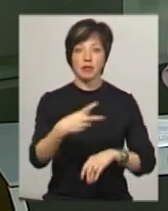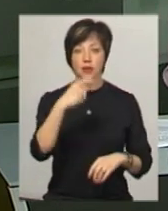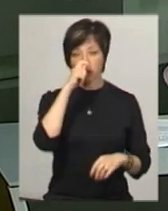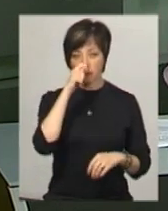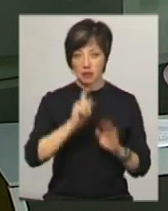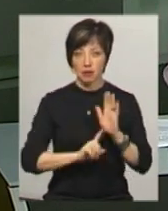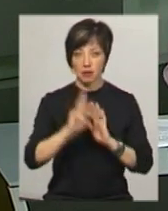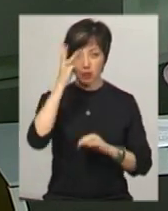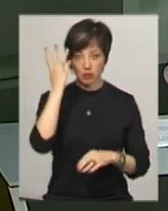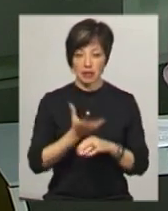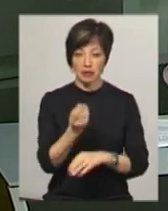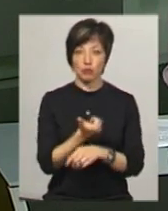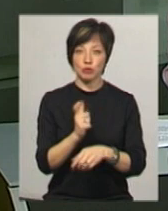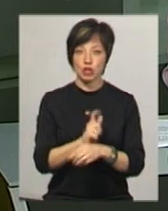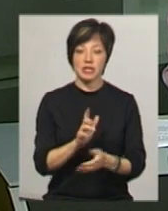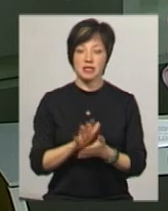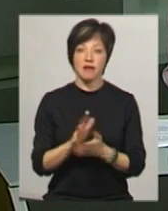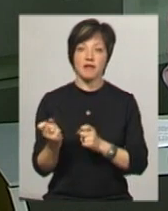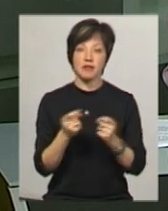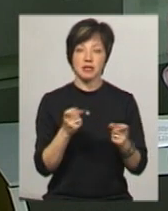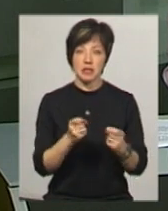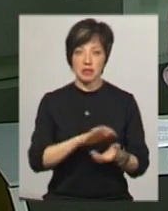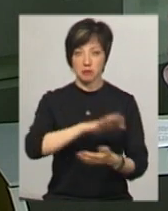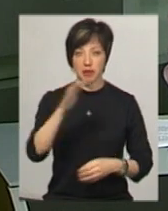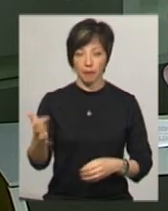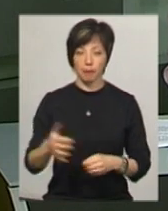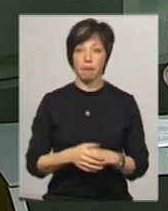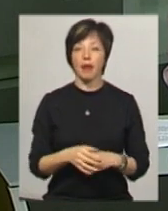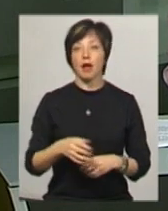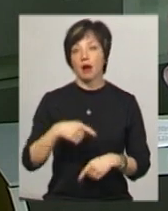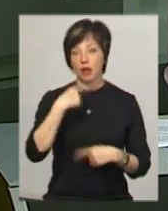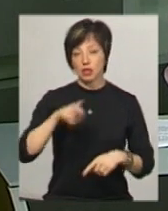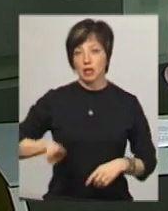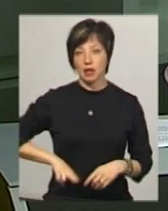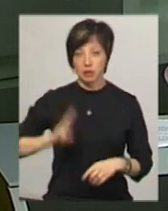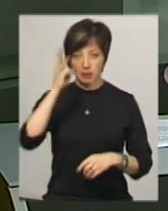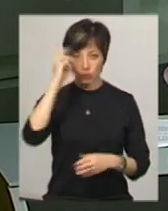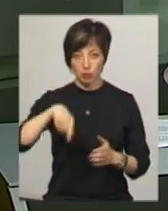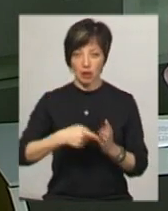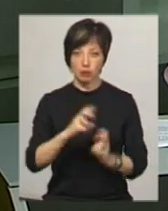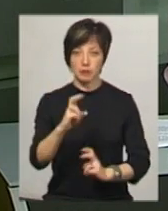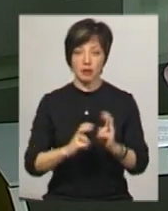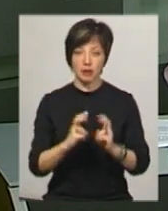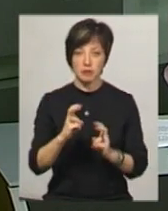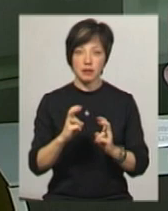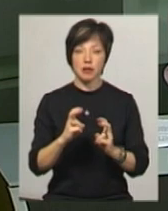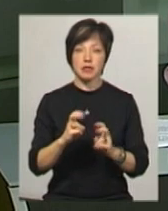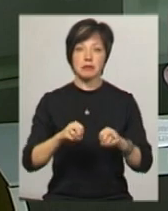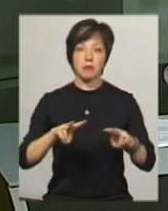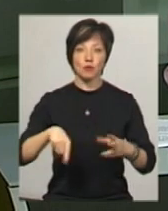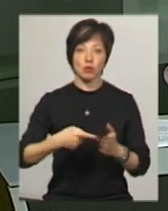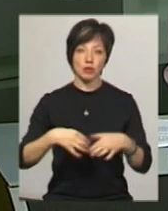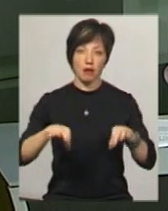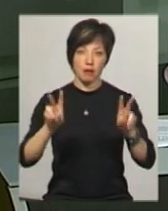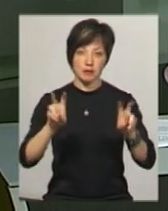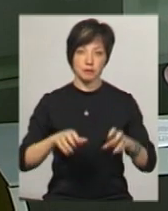квітня хмельничани платитимуть більше за вивезення твердих побутових відходів. Про це каже директор Хмельницького комунального підприємства